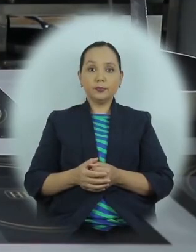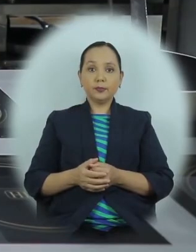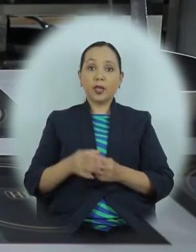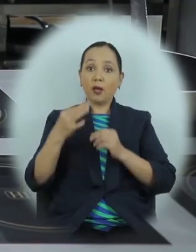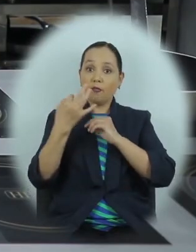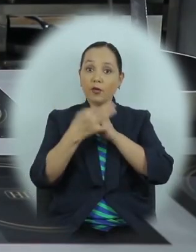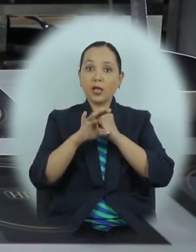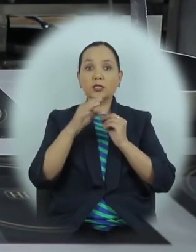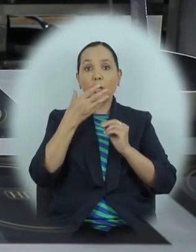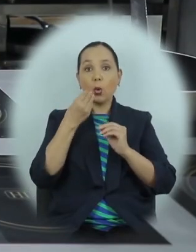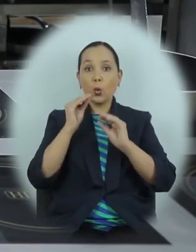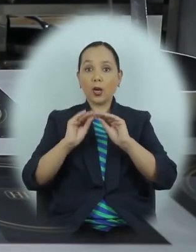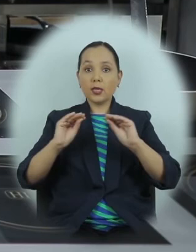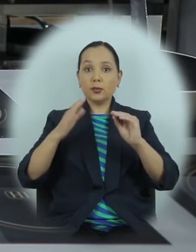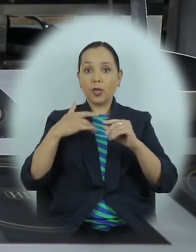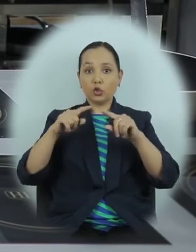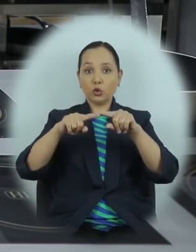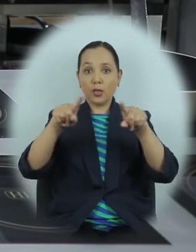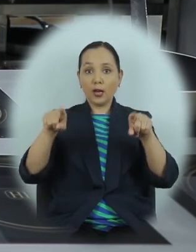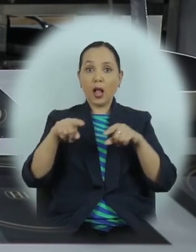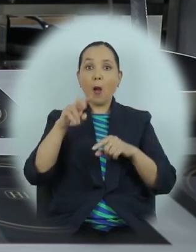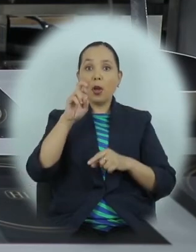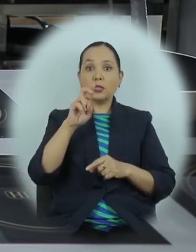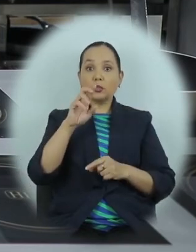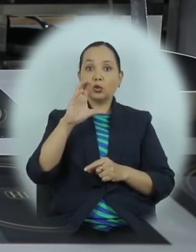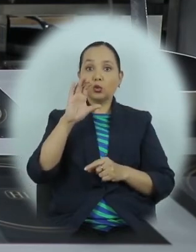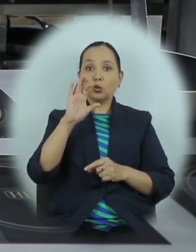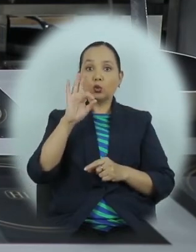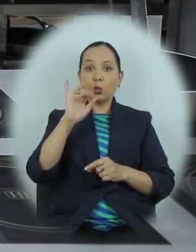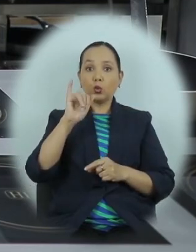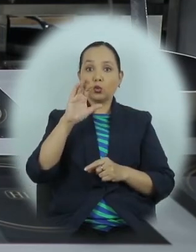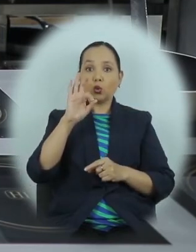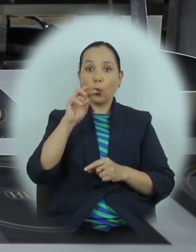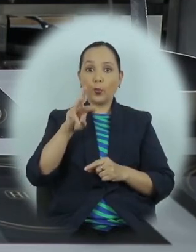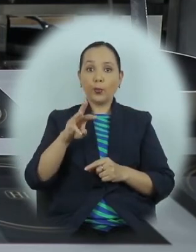а в конце украсим нашу тарелку бальзамическим соусом